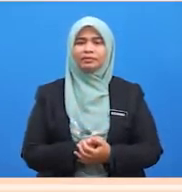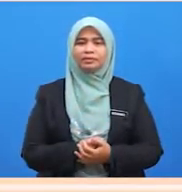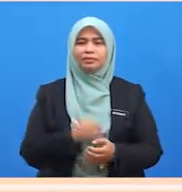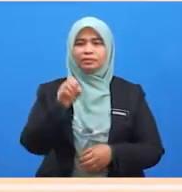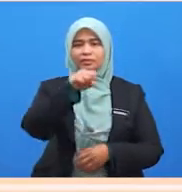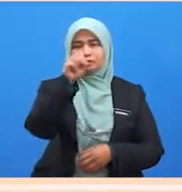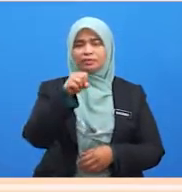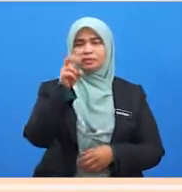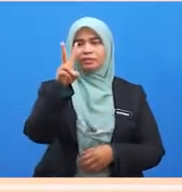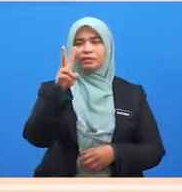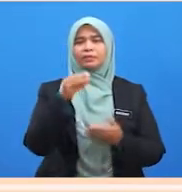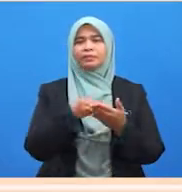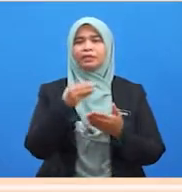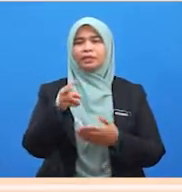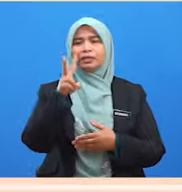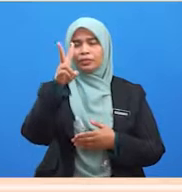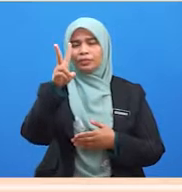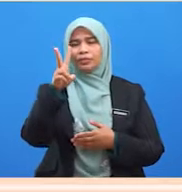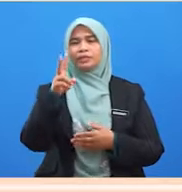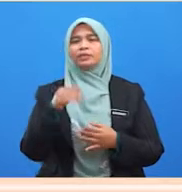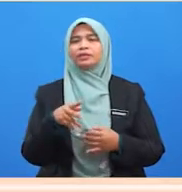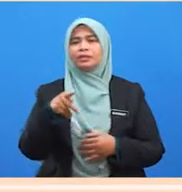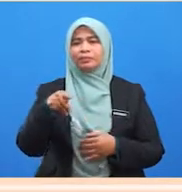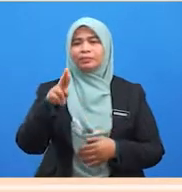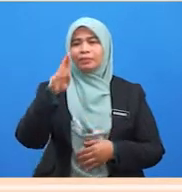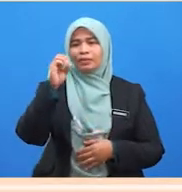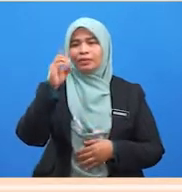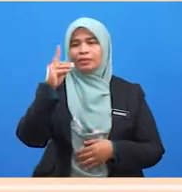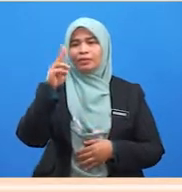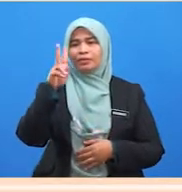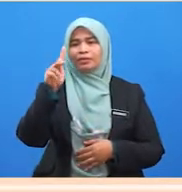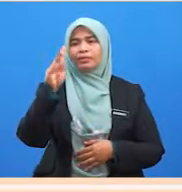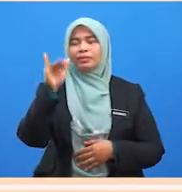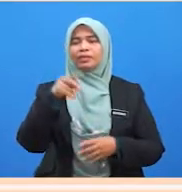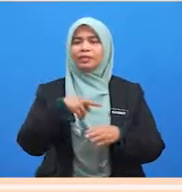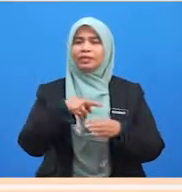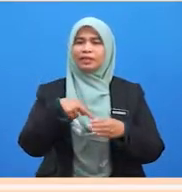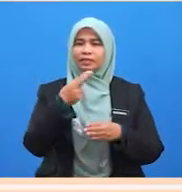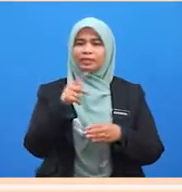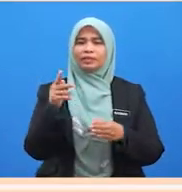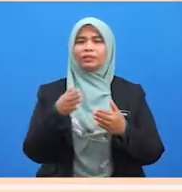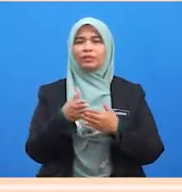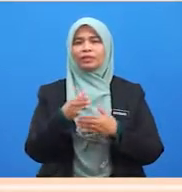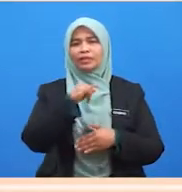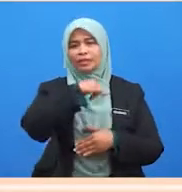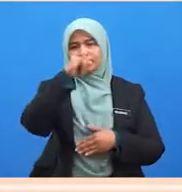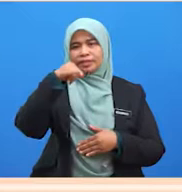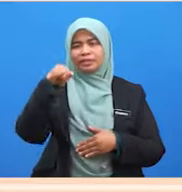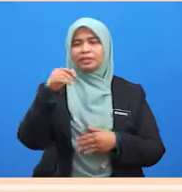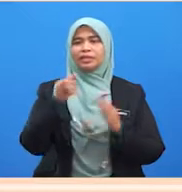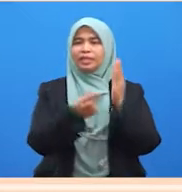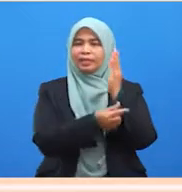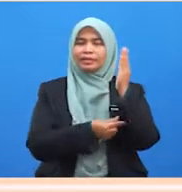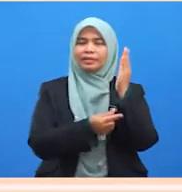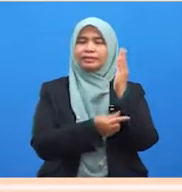kedua. Berikan dua produk yang dihasilkan oleh industri berasaskan getah. Kita mulakan